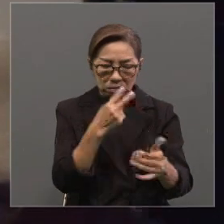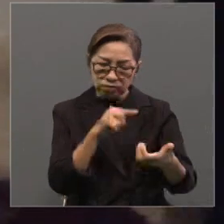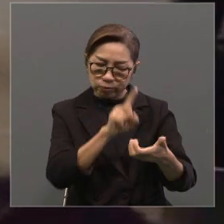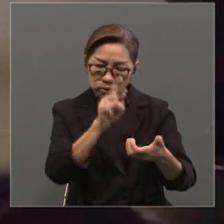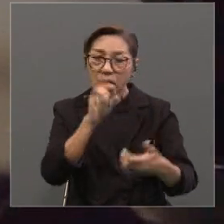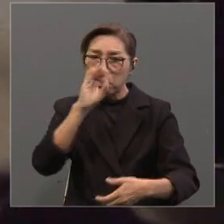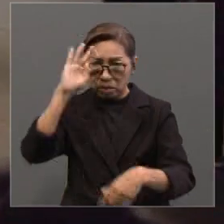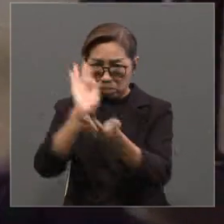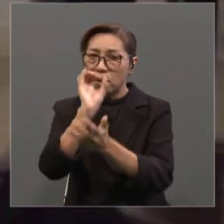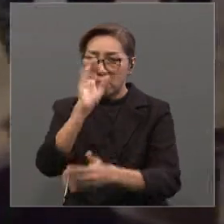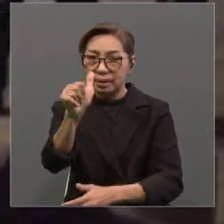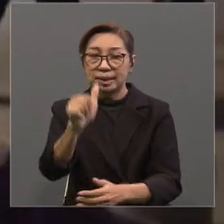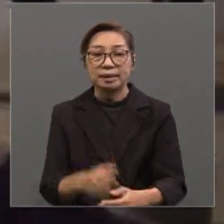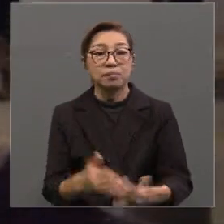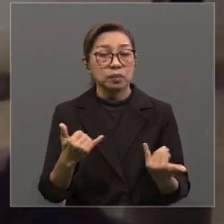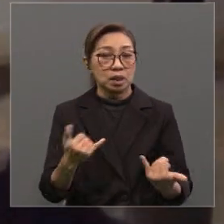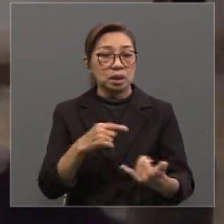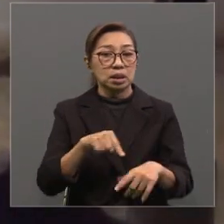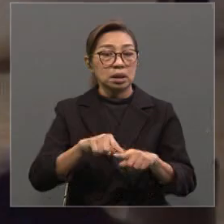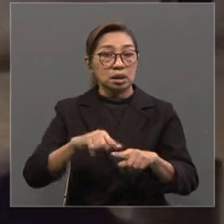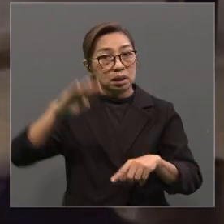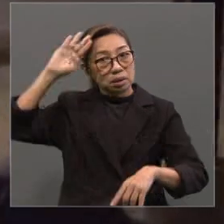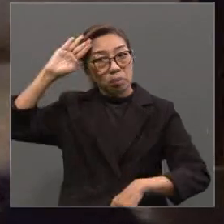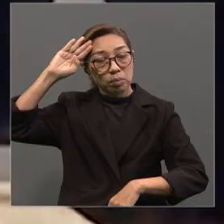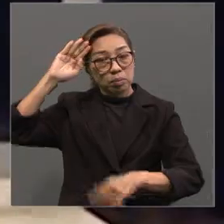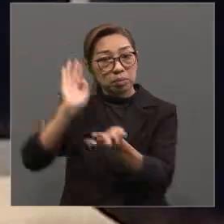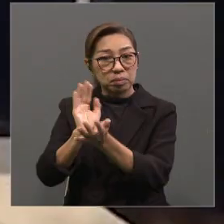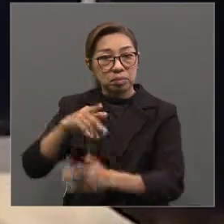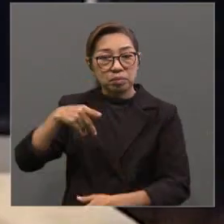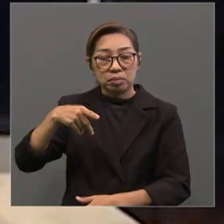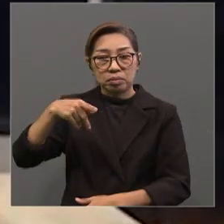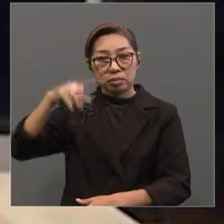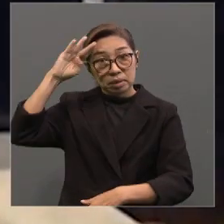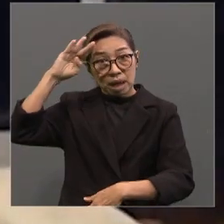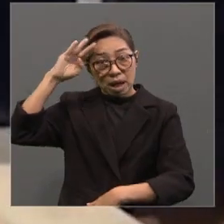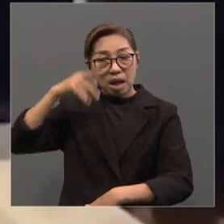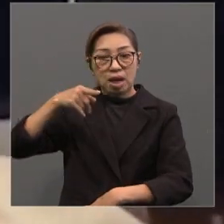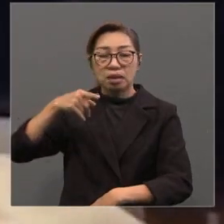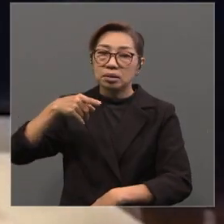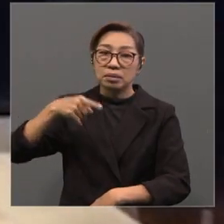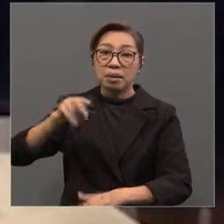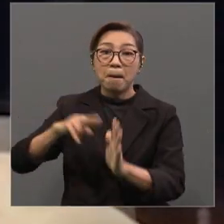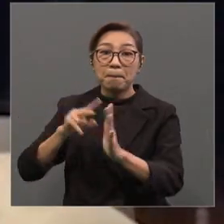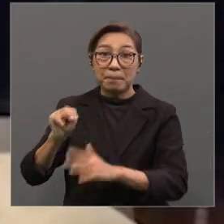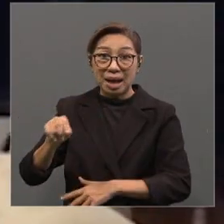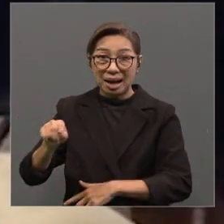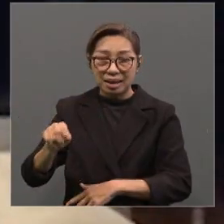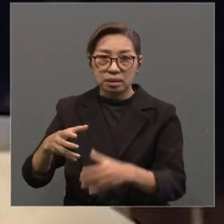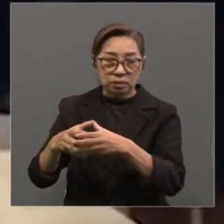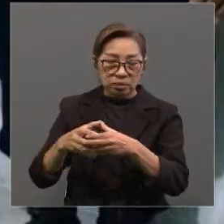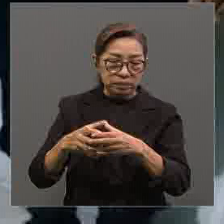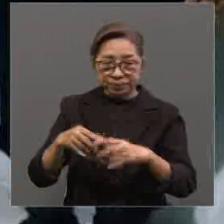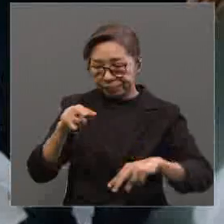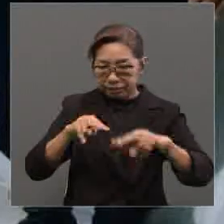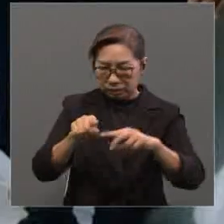ได้นะคะค่ำวันนี้ค่ะทางเจ้าหน้าที่ชุดควบคุมกรมทหารพรานที่13กองกำลังบูรพาเขาไปพบชายชาวต่างชาติเนี่ยแหละมีลักษ